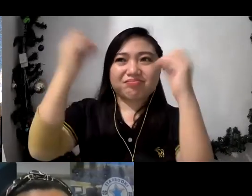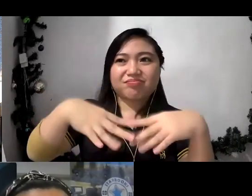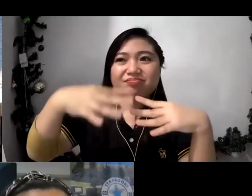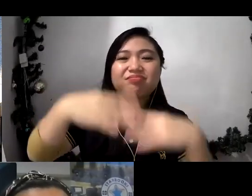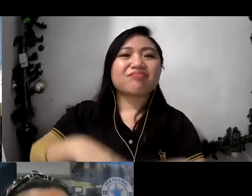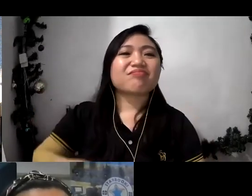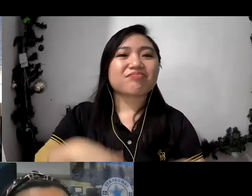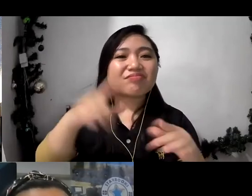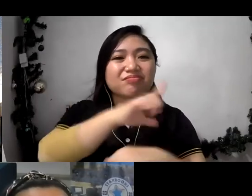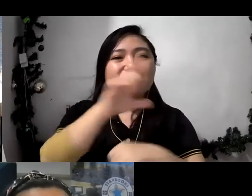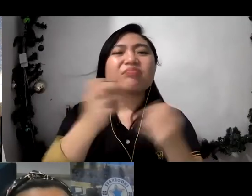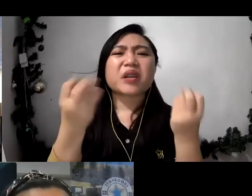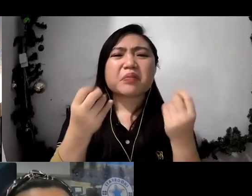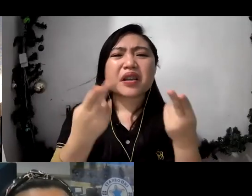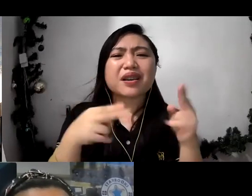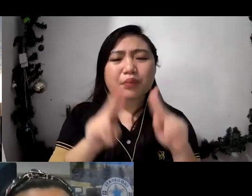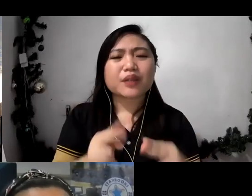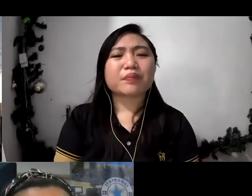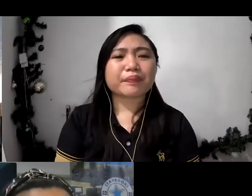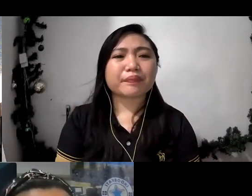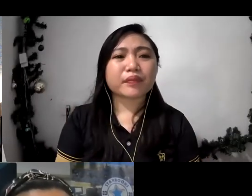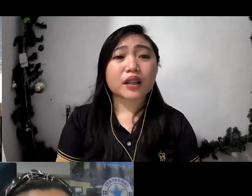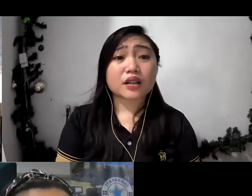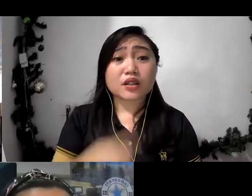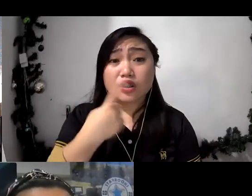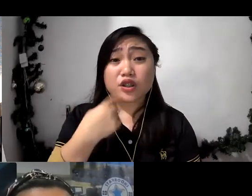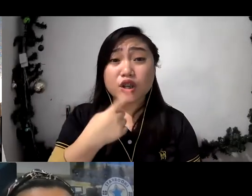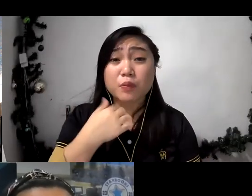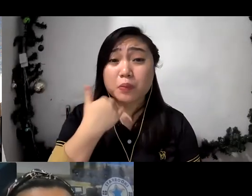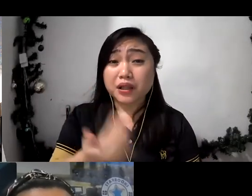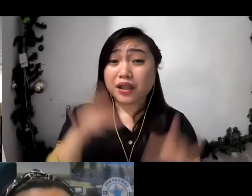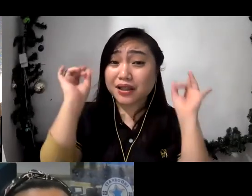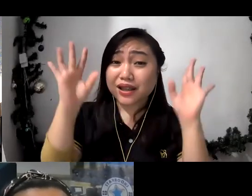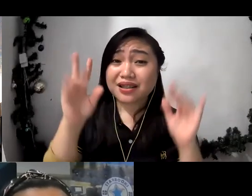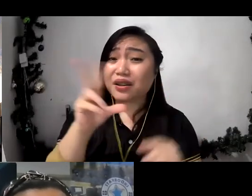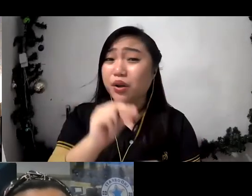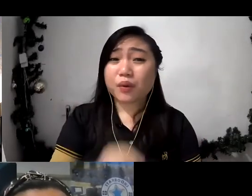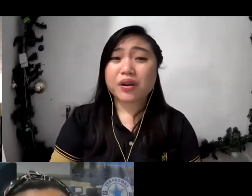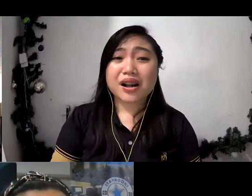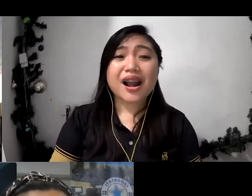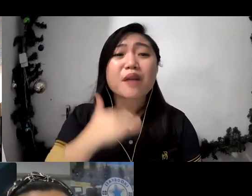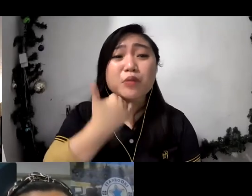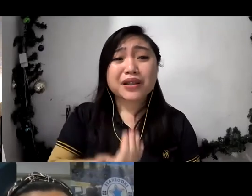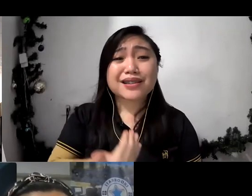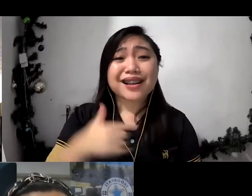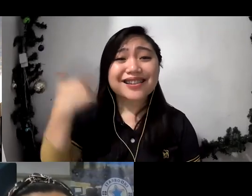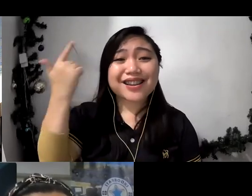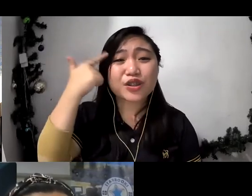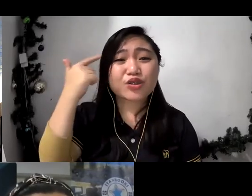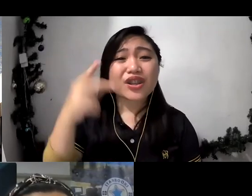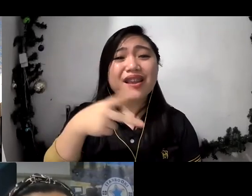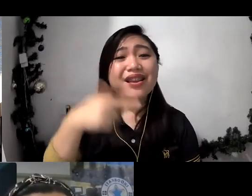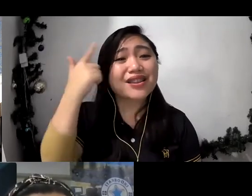mga marami pong kasong ganyan. Eh ang pumatay ba sa kanya yung disaster? No. Ang pumatay sa kanya yung gender norms niya